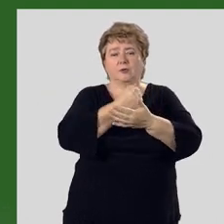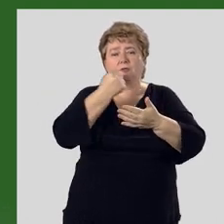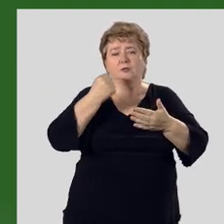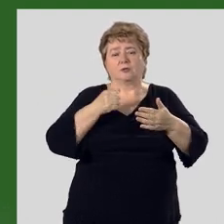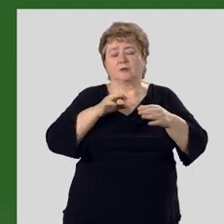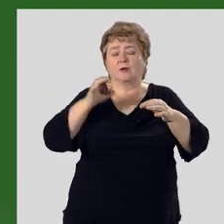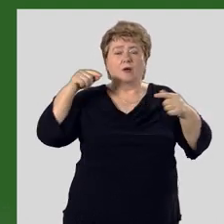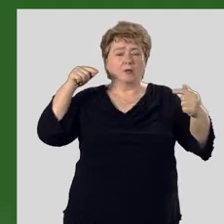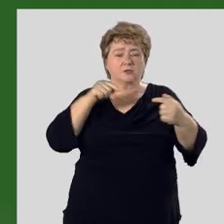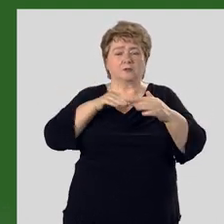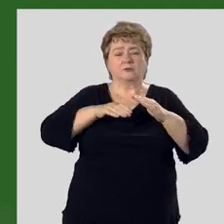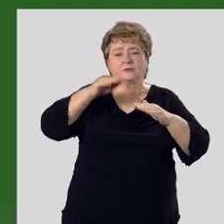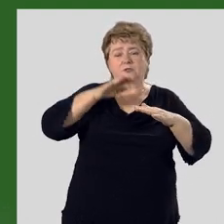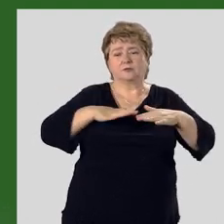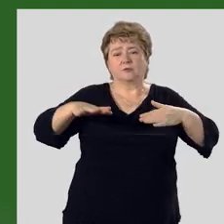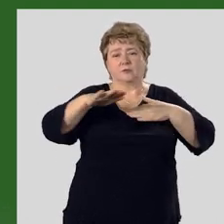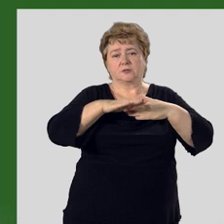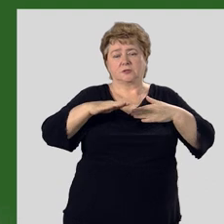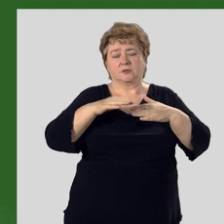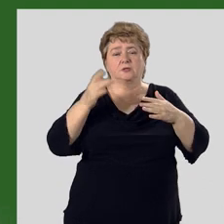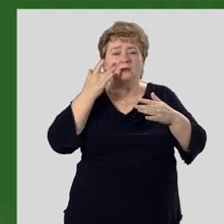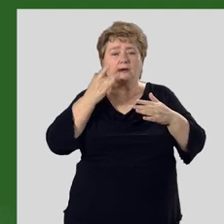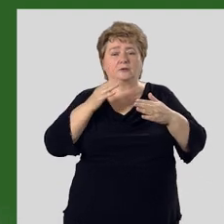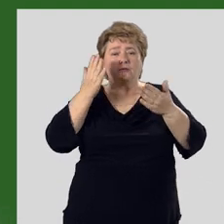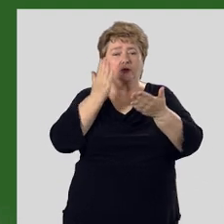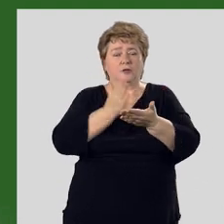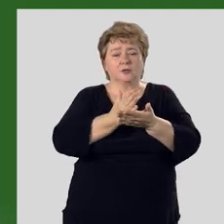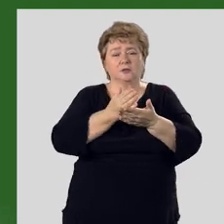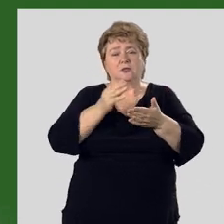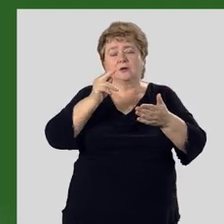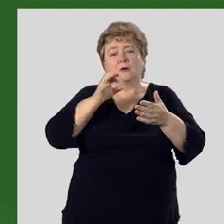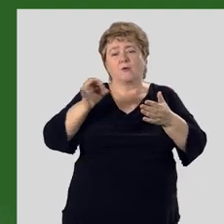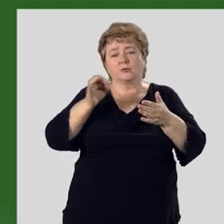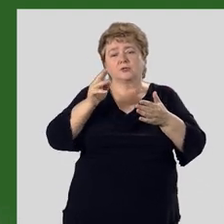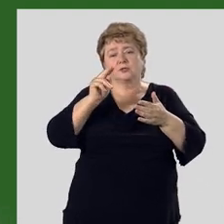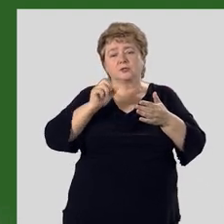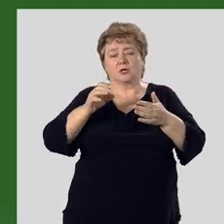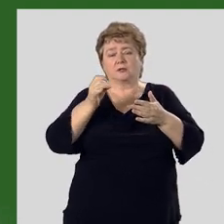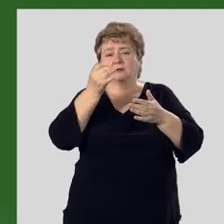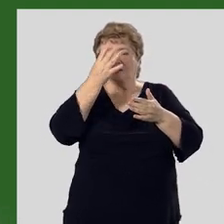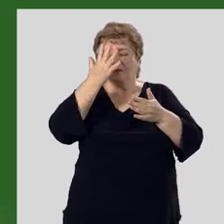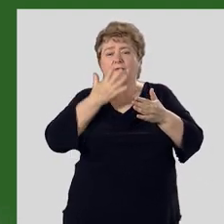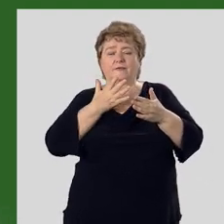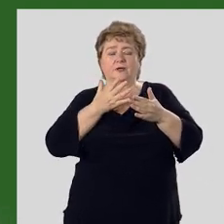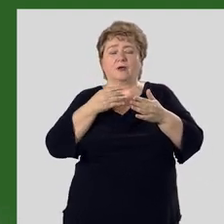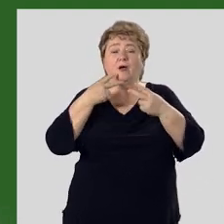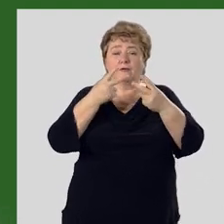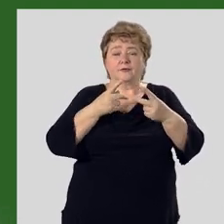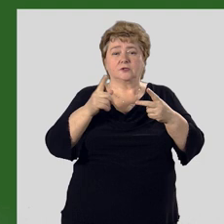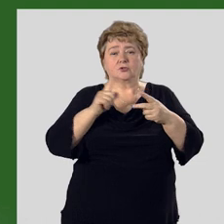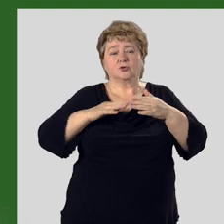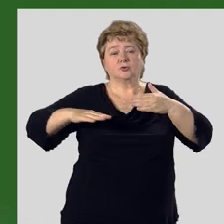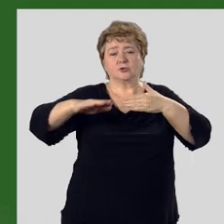определим абсолютную высоту местности, на которой лежит озеро Чад в Африке. Вы видите,